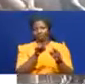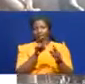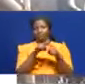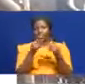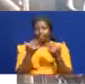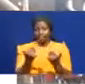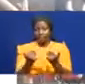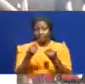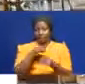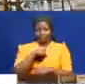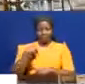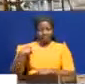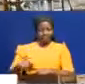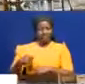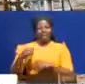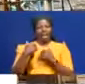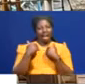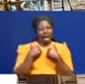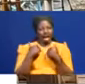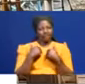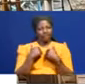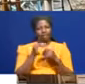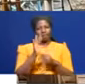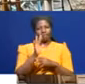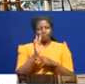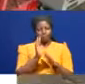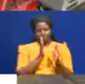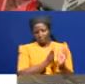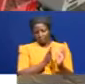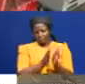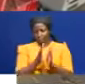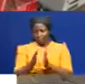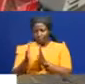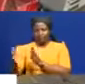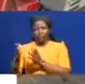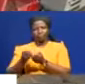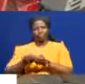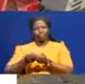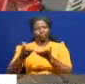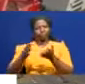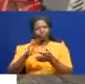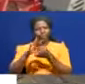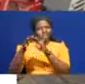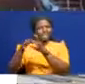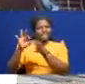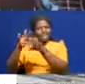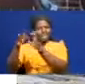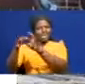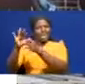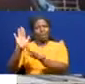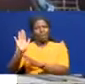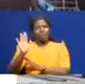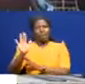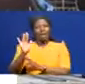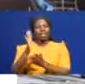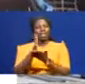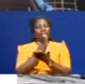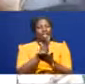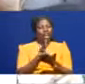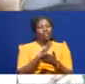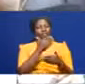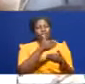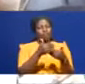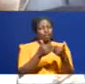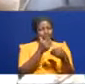sasa, China ina mnyororo wake kamili wa usambazaji. Sekta ya uundaji wa meli ya China kwa